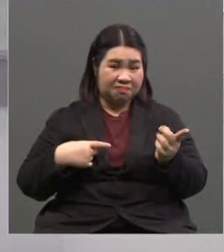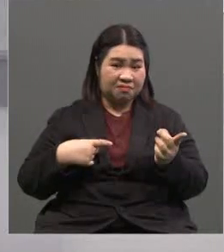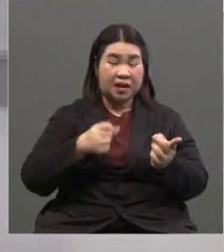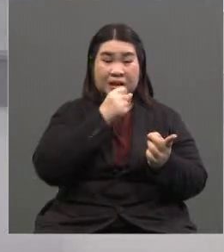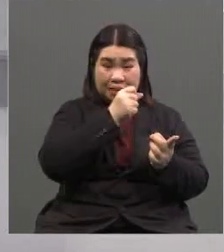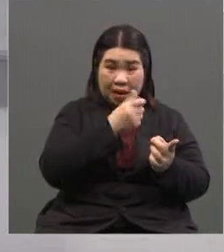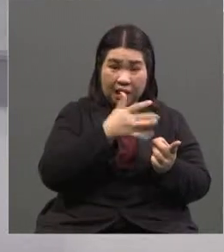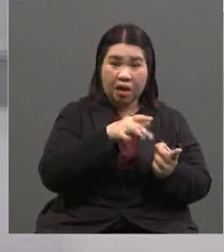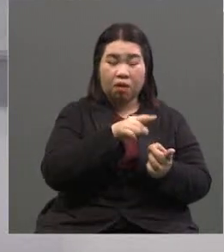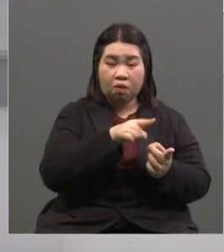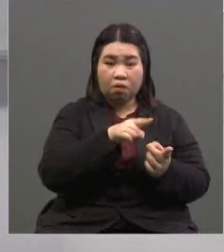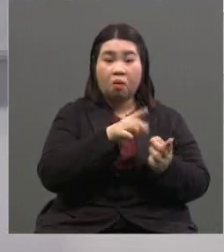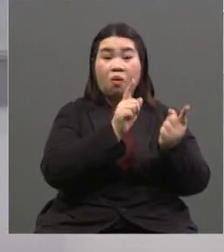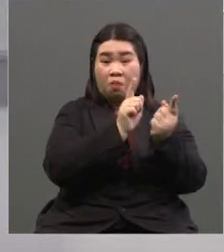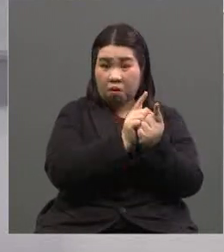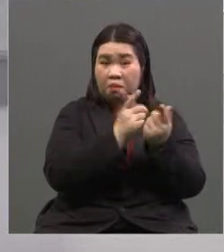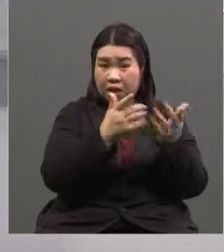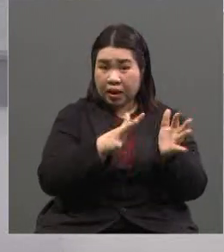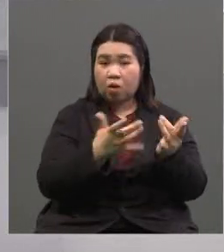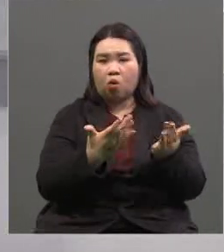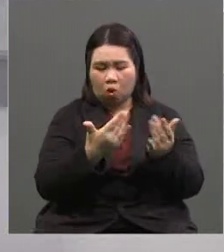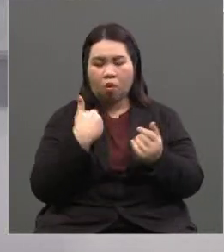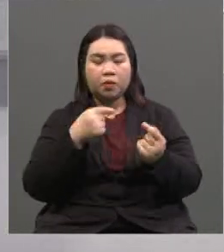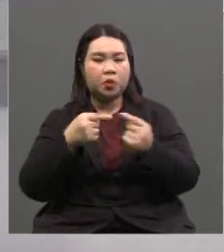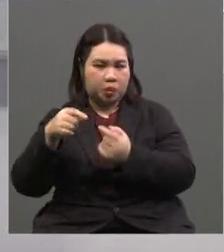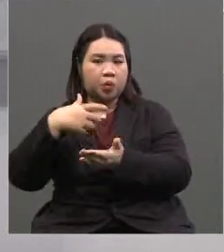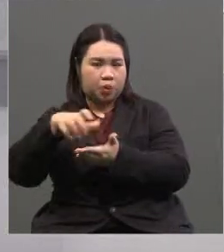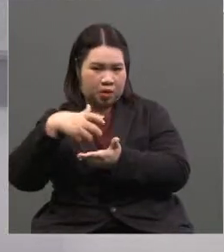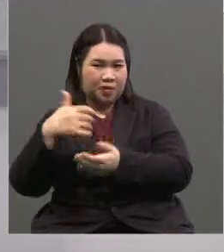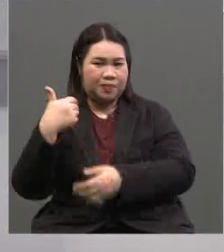ภาษณ์ในการที่หลังจากพบแอมแล้วเดี๋ยวเราจะรายงานข่าวให้กับผู้ชมได้ทราบกันต่อนะครับ